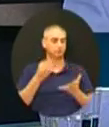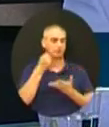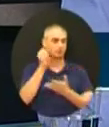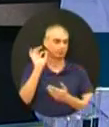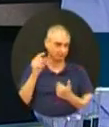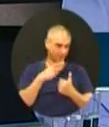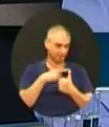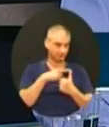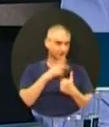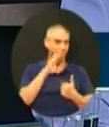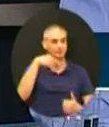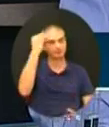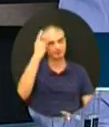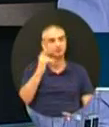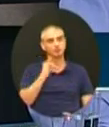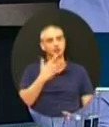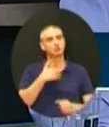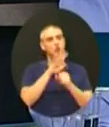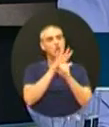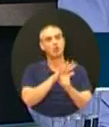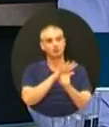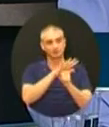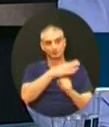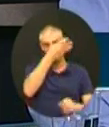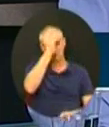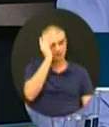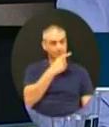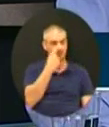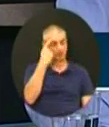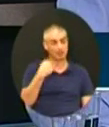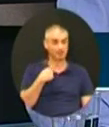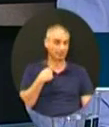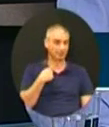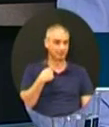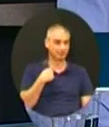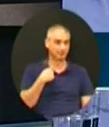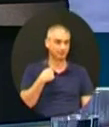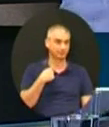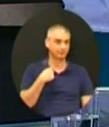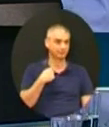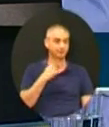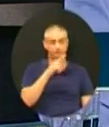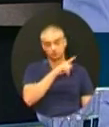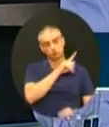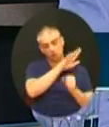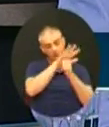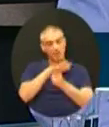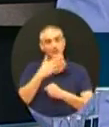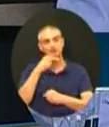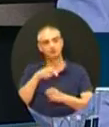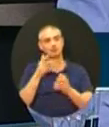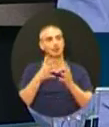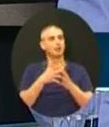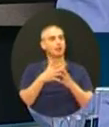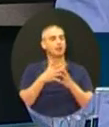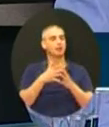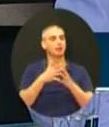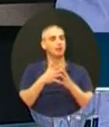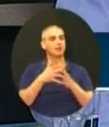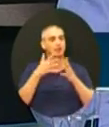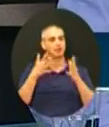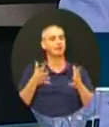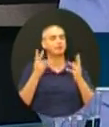הנוסף, הפלסטינים בהחלט ילחצו על טראמפ, לדעתי, על ישראל, להגדיל